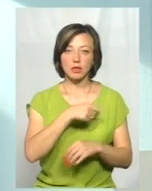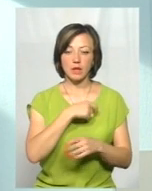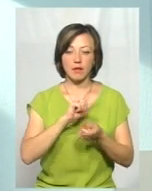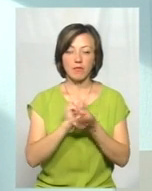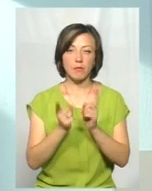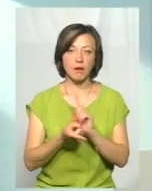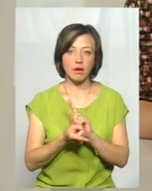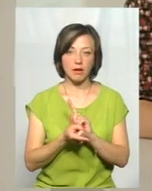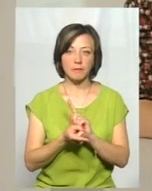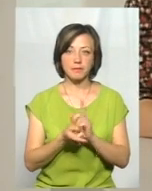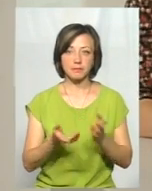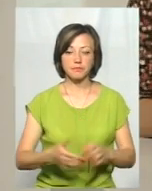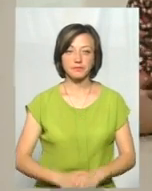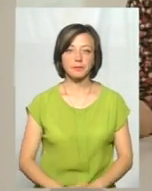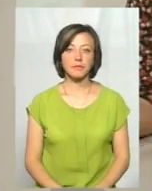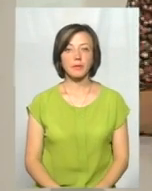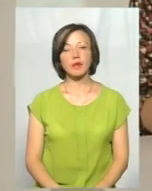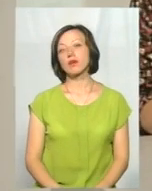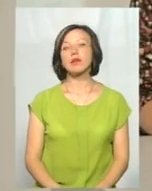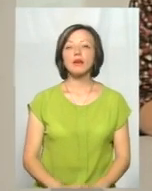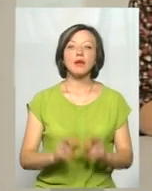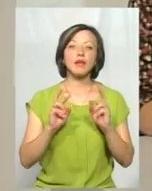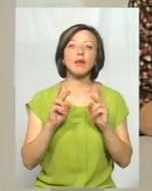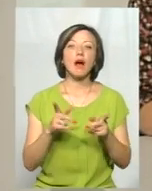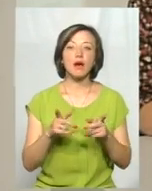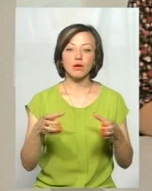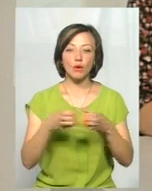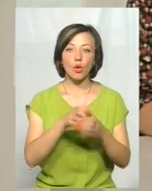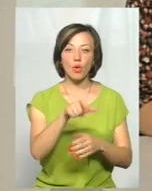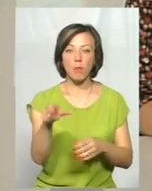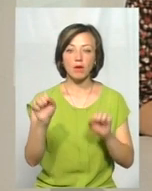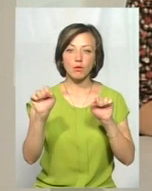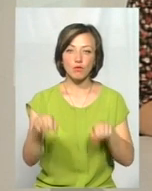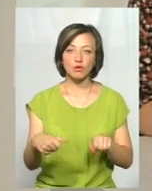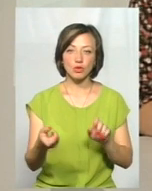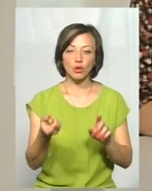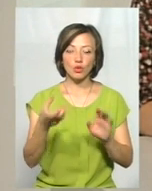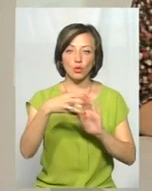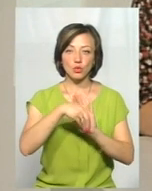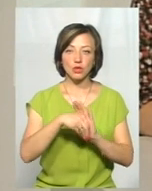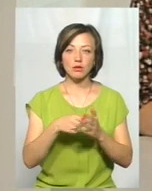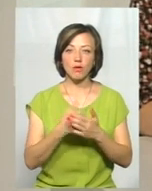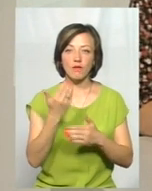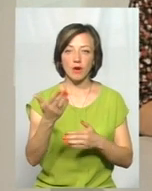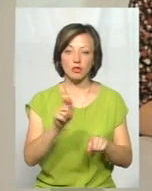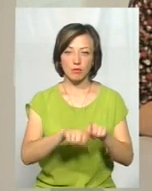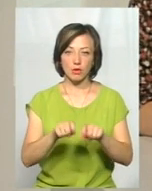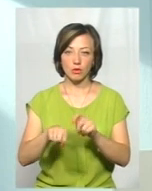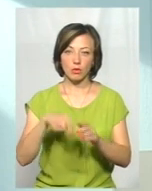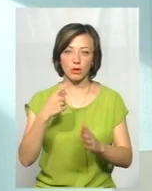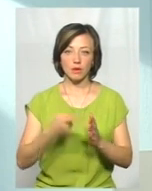ну... Яким чином громада може долучитись, до прикладу, до ваших